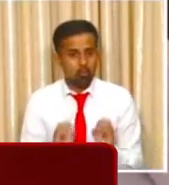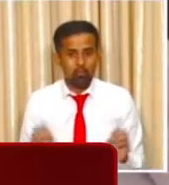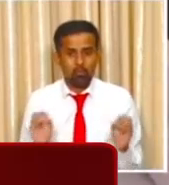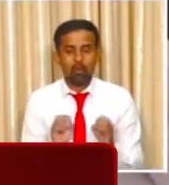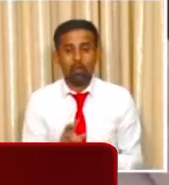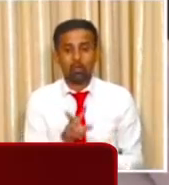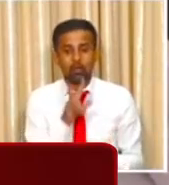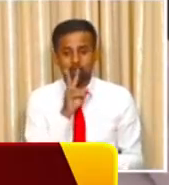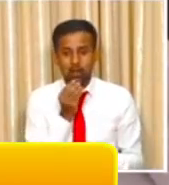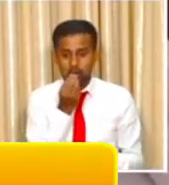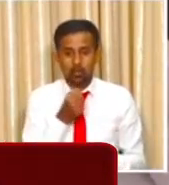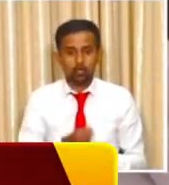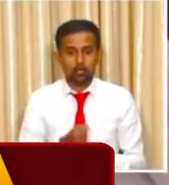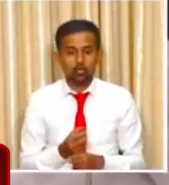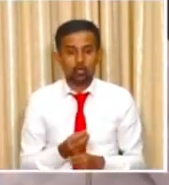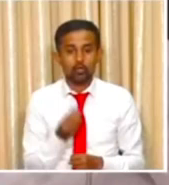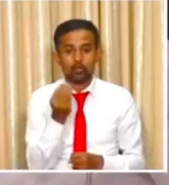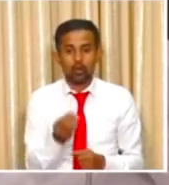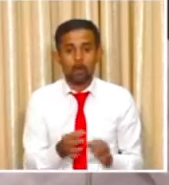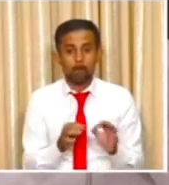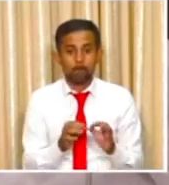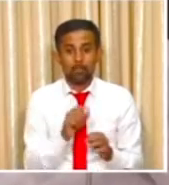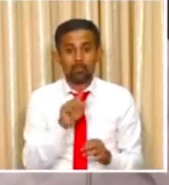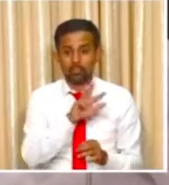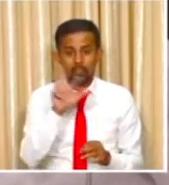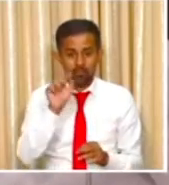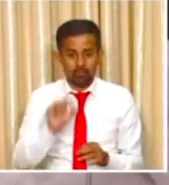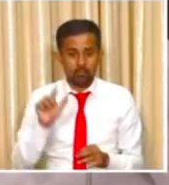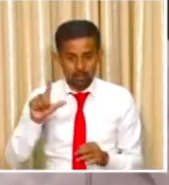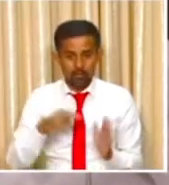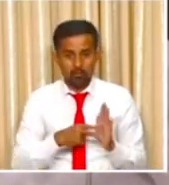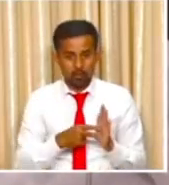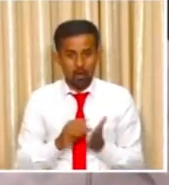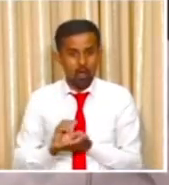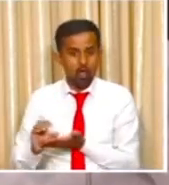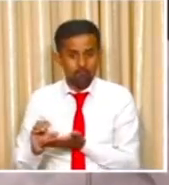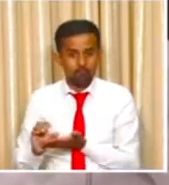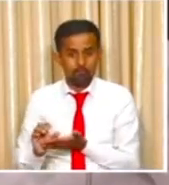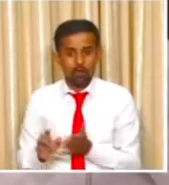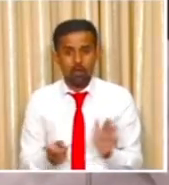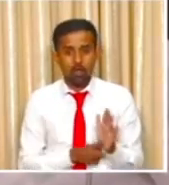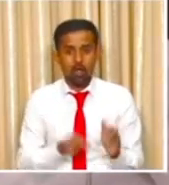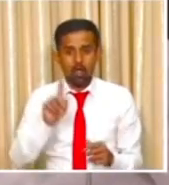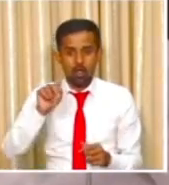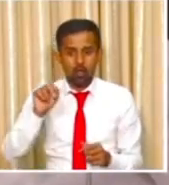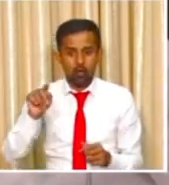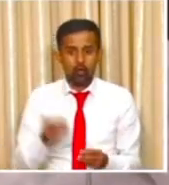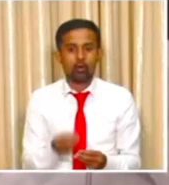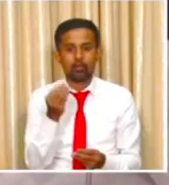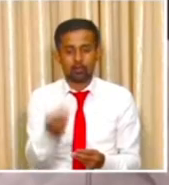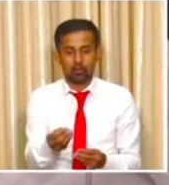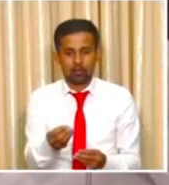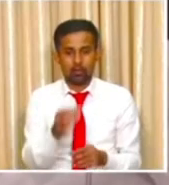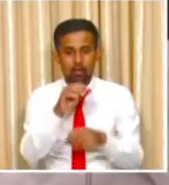दिवाहर राजे मागिंग बिलियन दहनमे दसम एकाक वेंकला मेवर आयवे लक्ष एकोलहट लादेन ये लक्ष